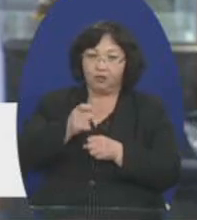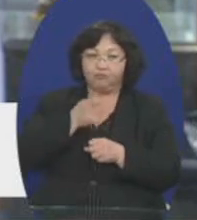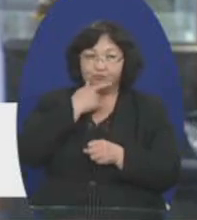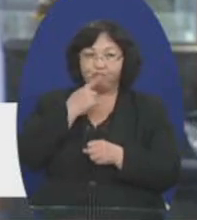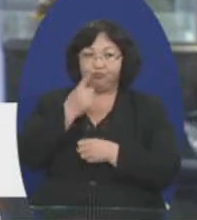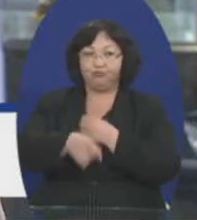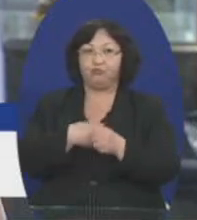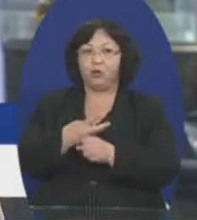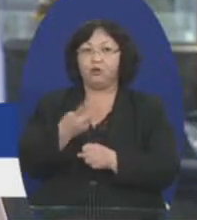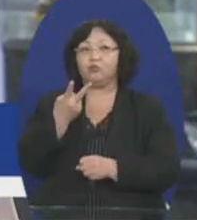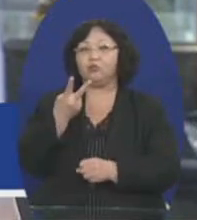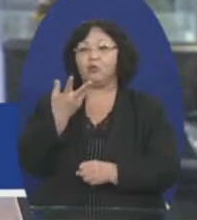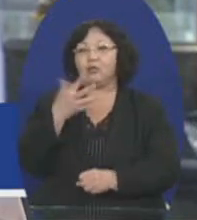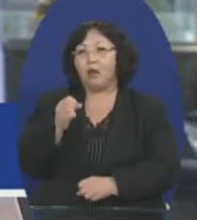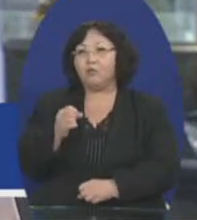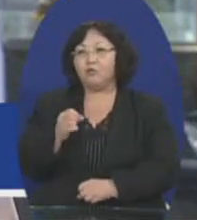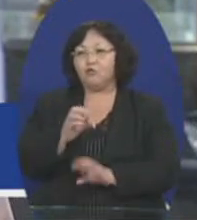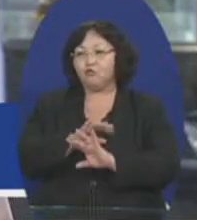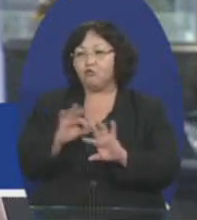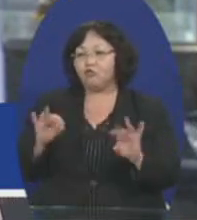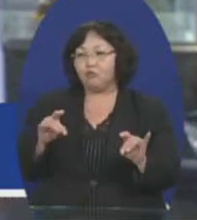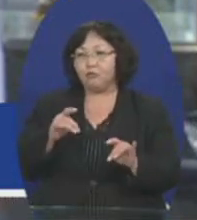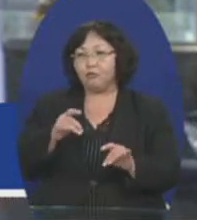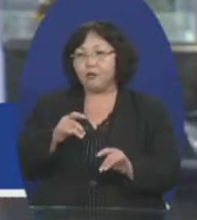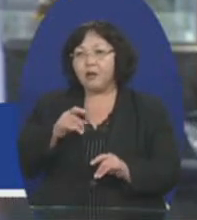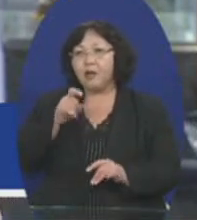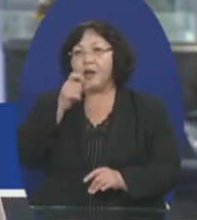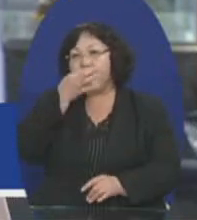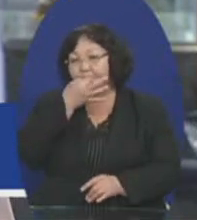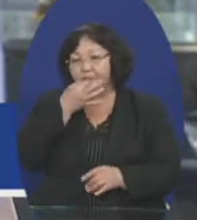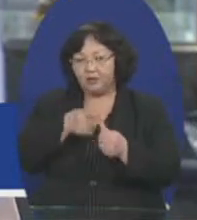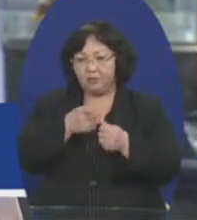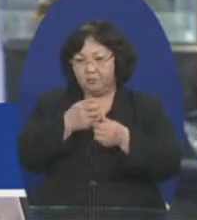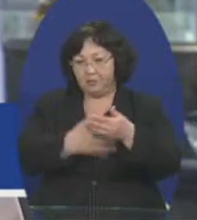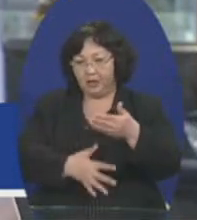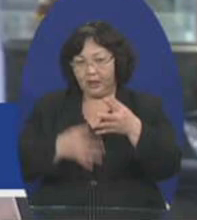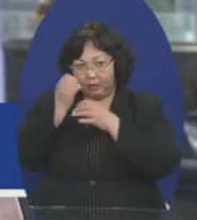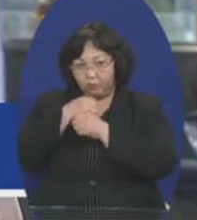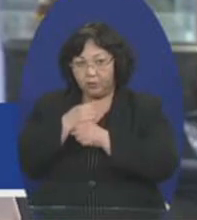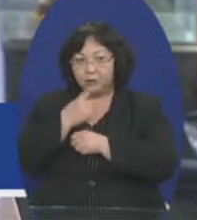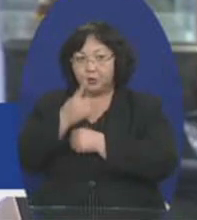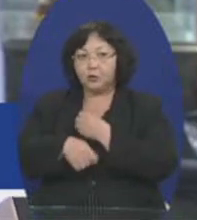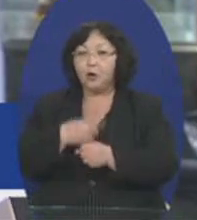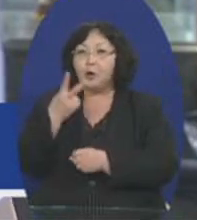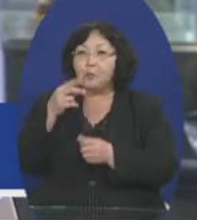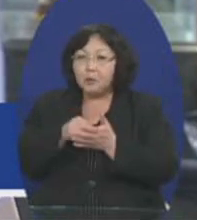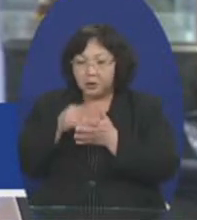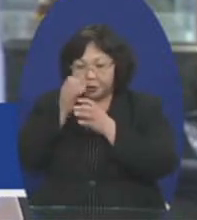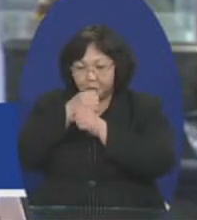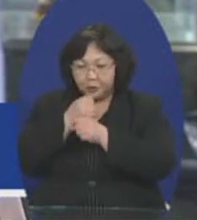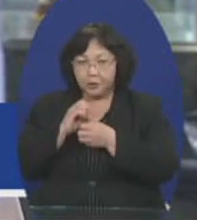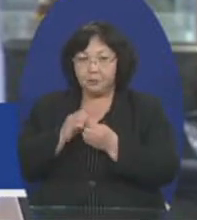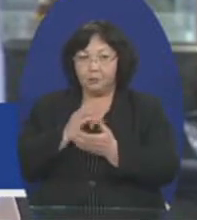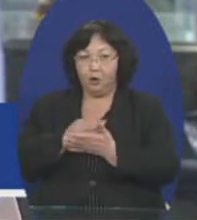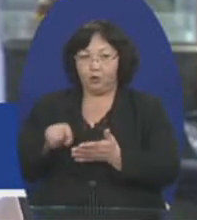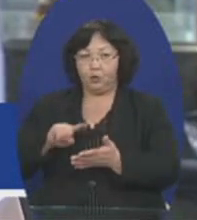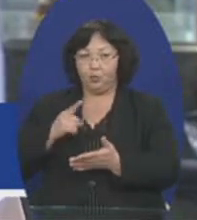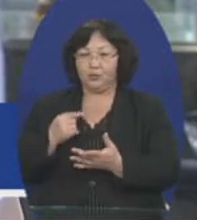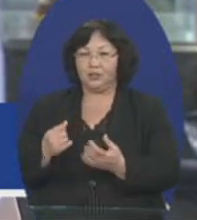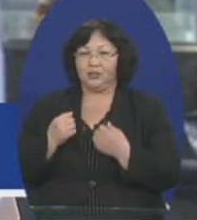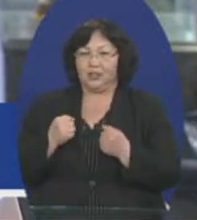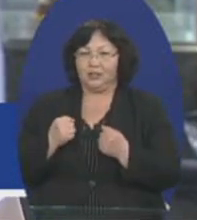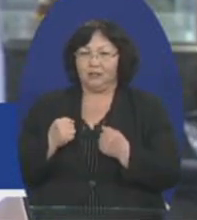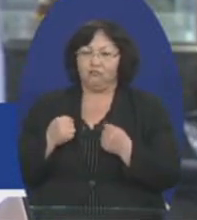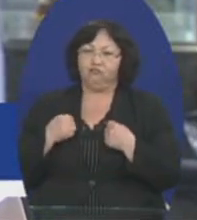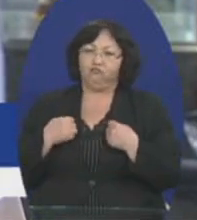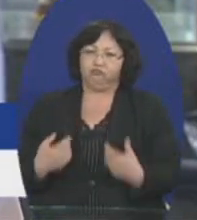юм бүртгэгдээд байна. Гэтэл манай лаборатори маань өөрөө одоо жилдээ нэг 2000 орчим шинжилгээ хийдэг. Одоо байгаа хүчин чадал нь тийм.